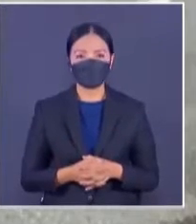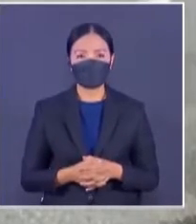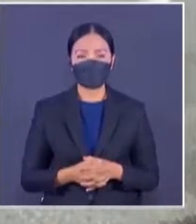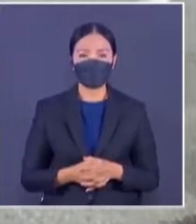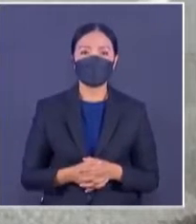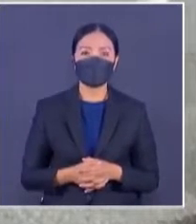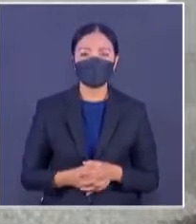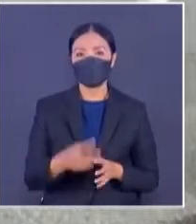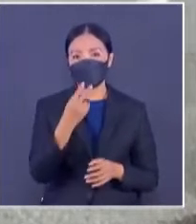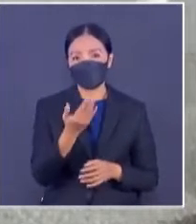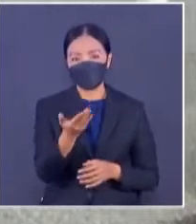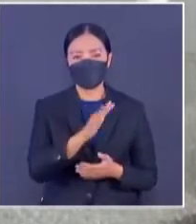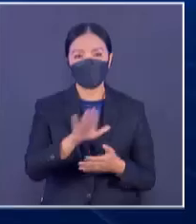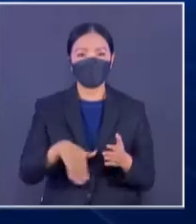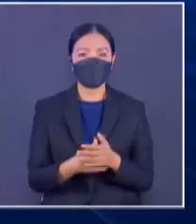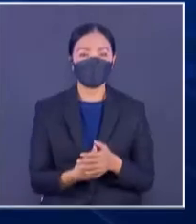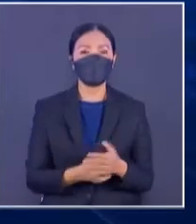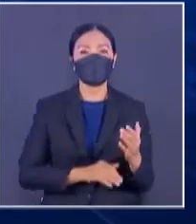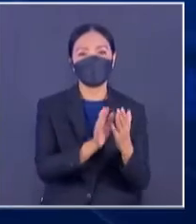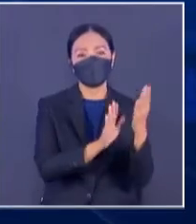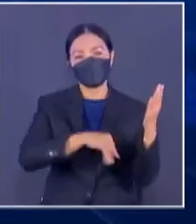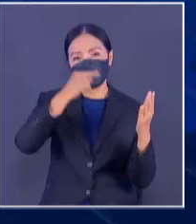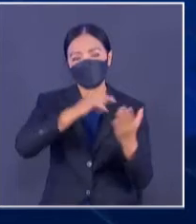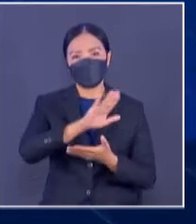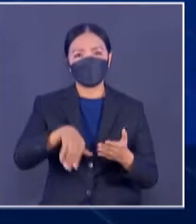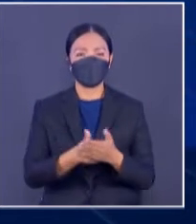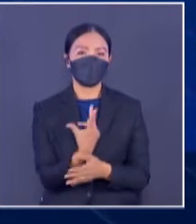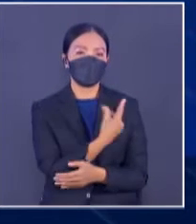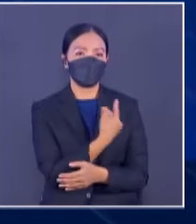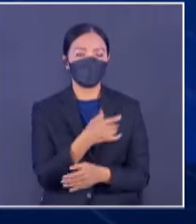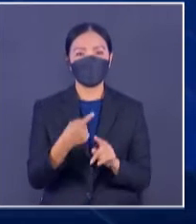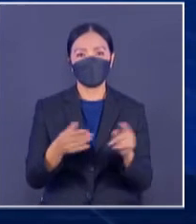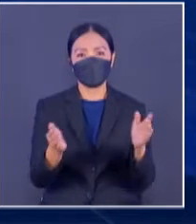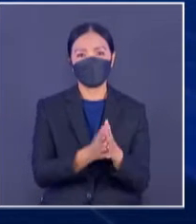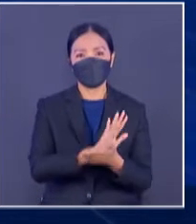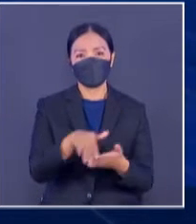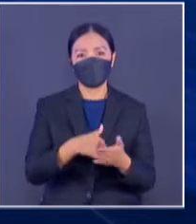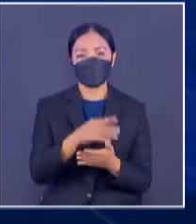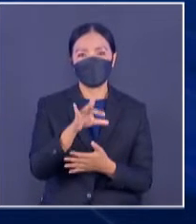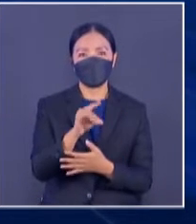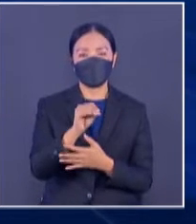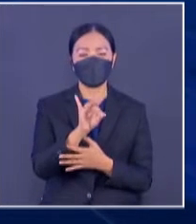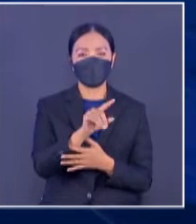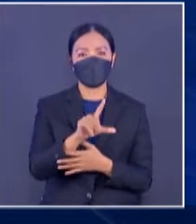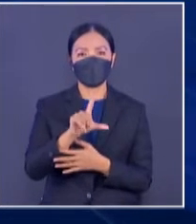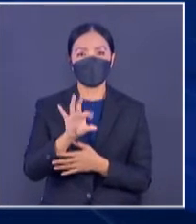เอาภาพรวมครับการฉีดวัคซีนทั่วประเทศนะครับตอนนี้เราฉีดสะสมไปแล้วเนี่ย